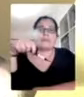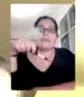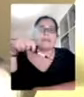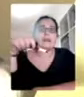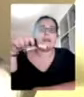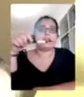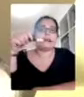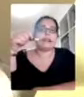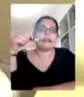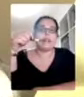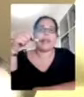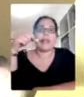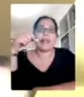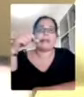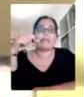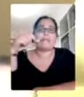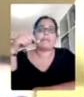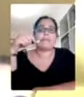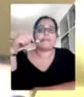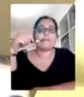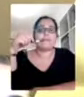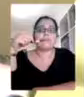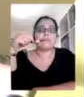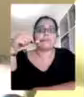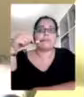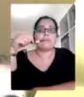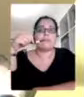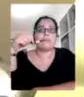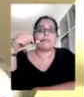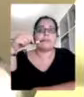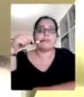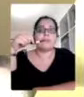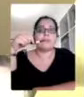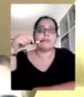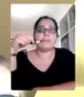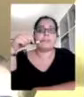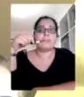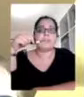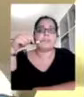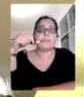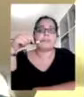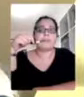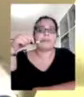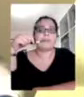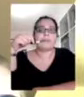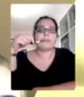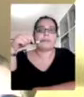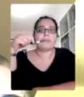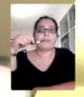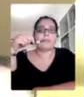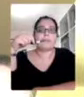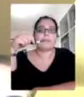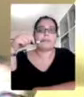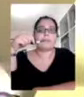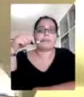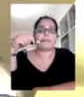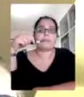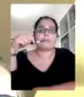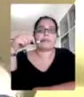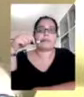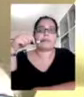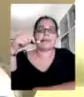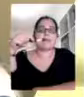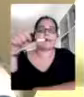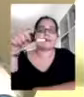geliyor. Aynen. Şimdi içeyim, üç nefes çekeyim, bir tamper yapayım falan filan diye düşünmektense içerken onu